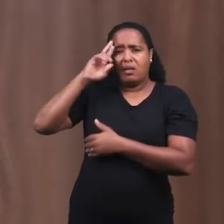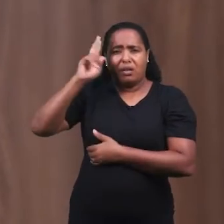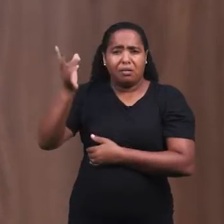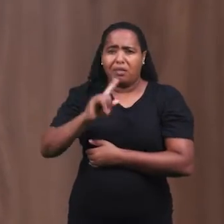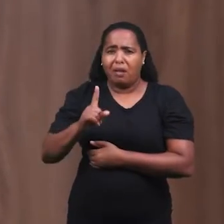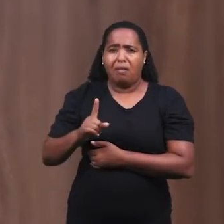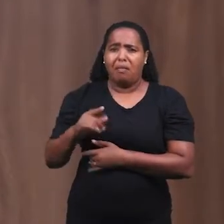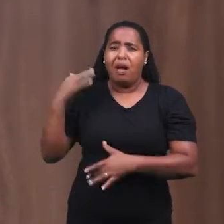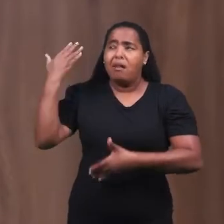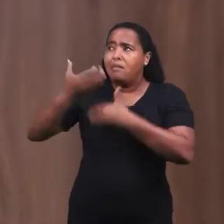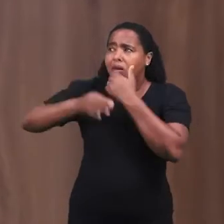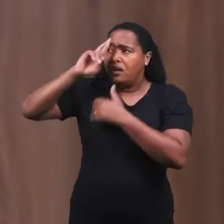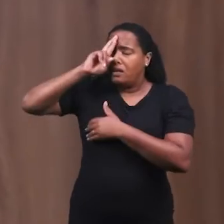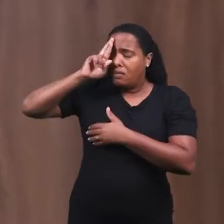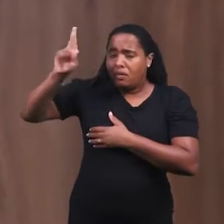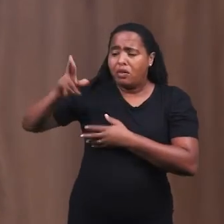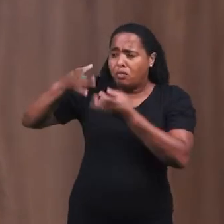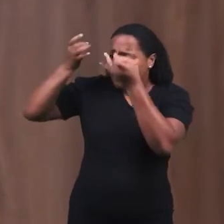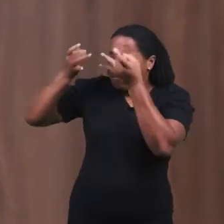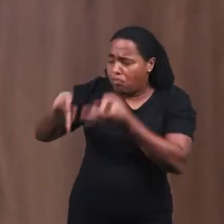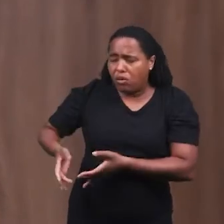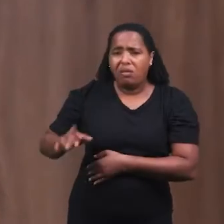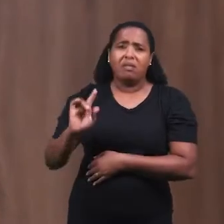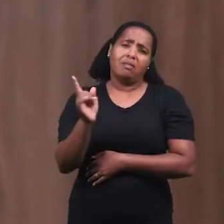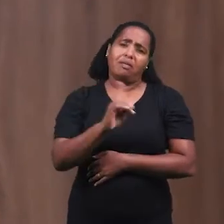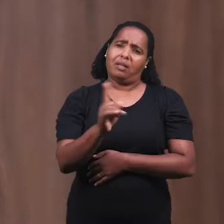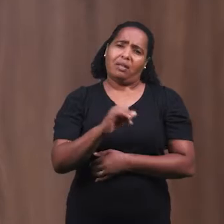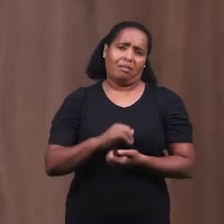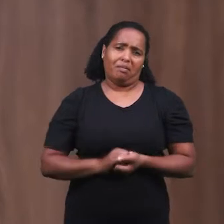Не оставляй Его присутствие.